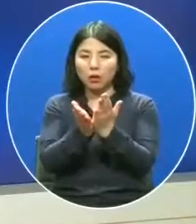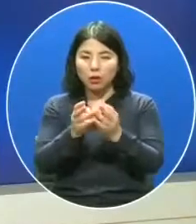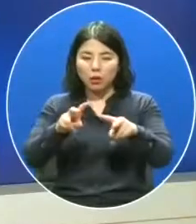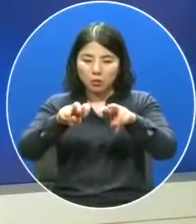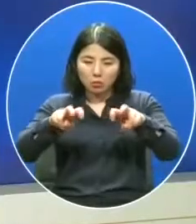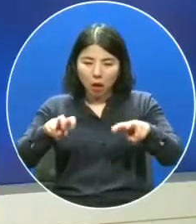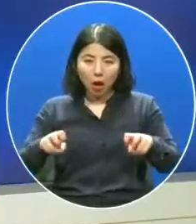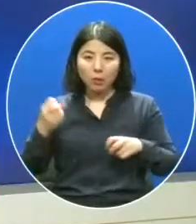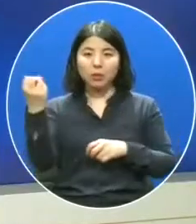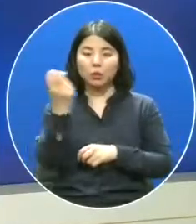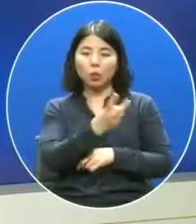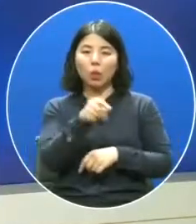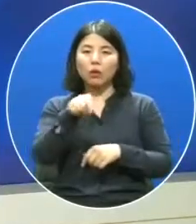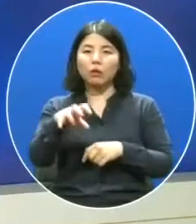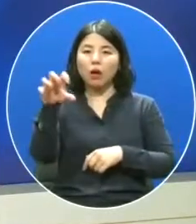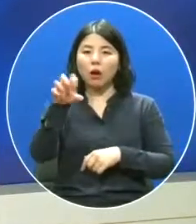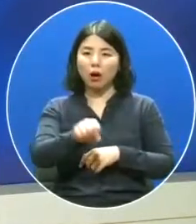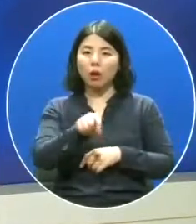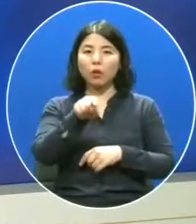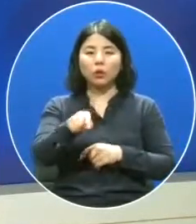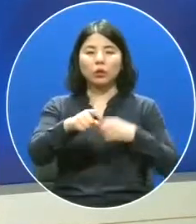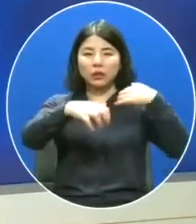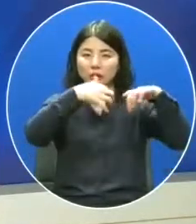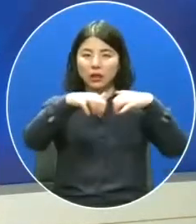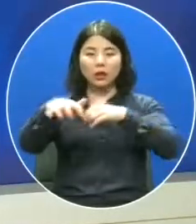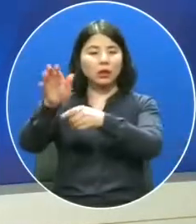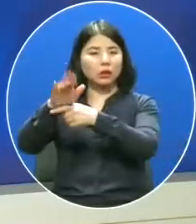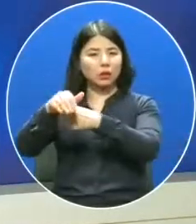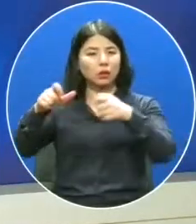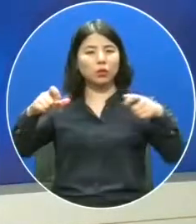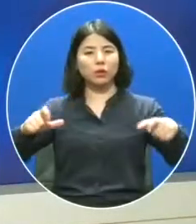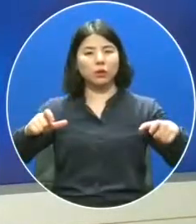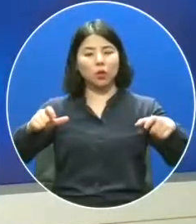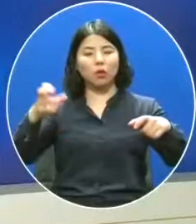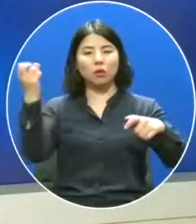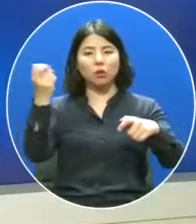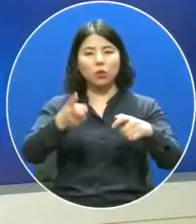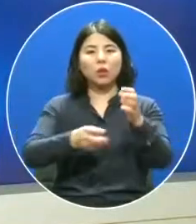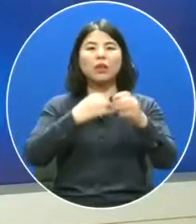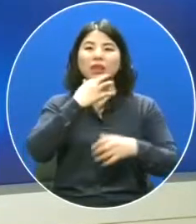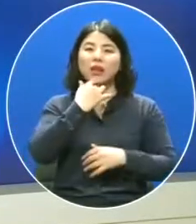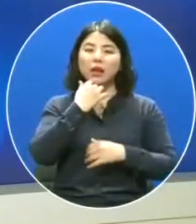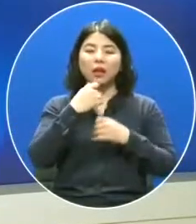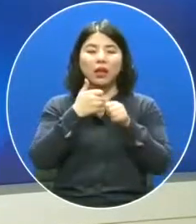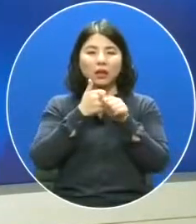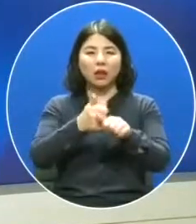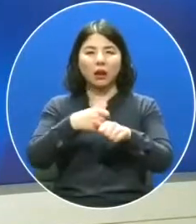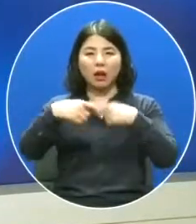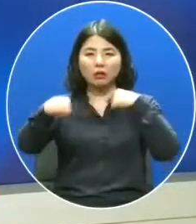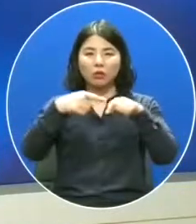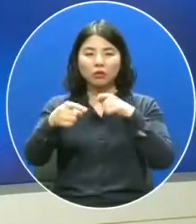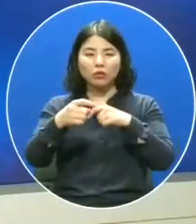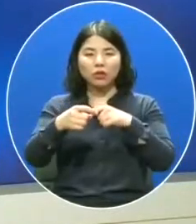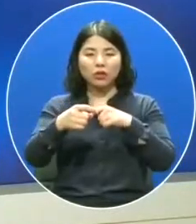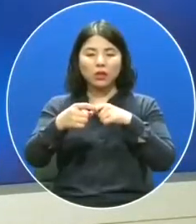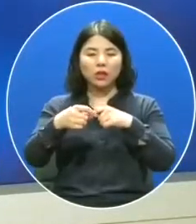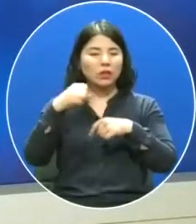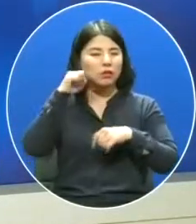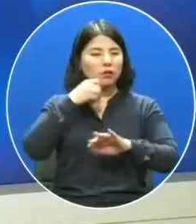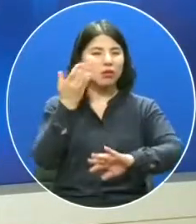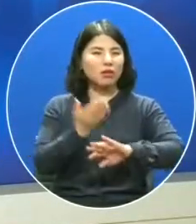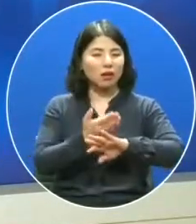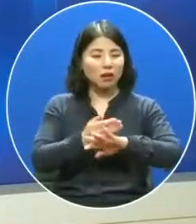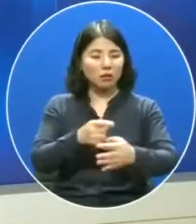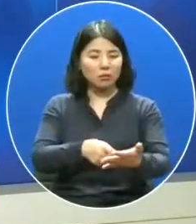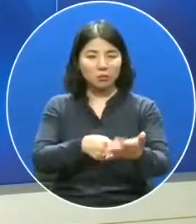나누어 분석하고 이를 가지고 도시와 농촌 지역 간에 또 연령에 따라 정치 성향이 달랐다는 점을